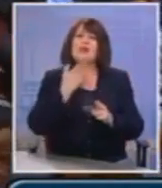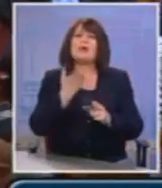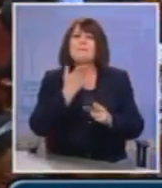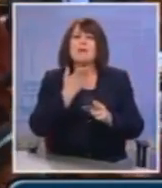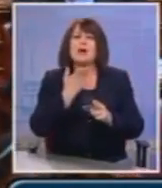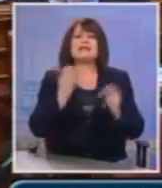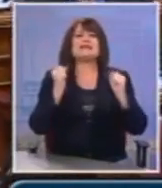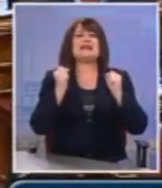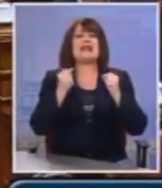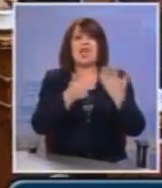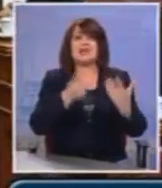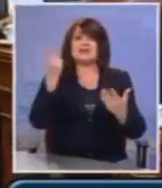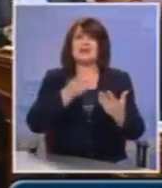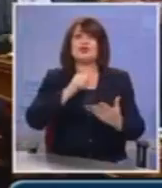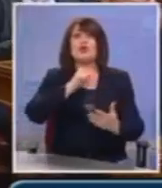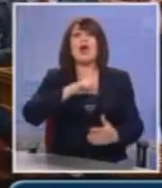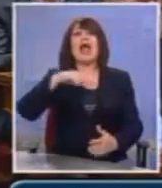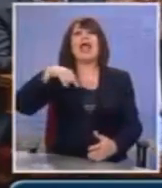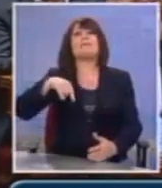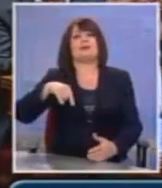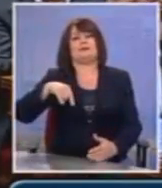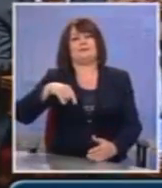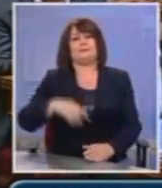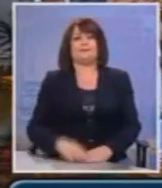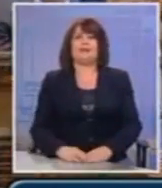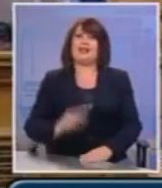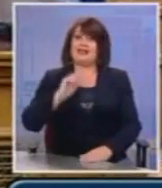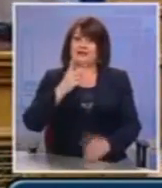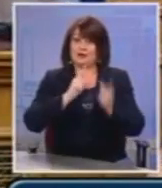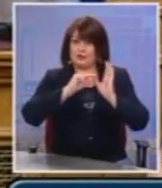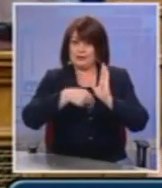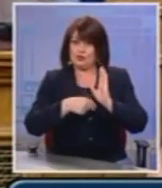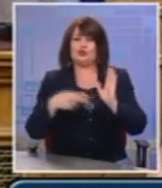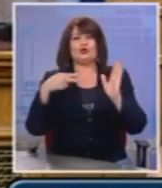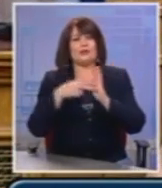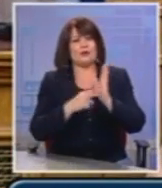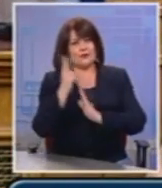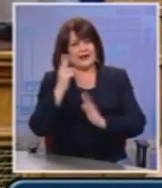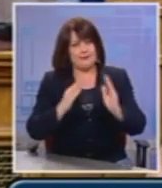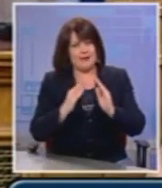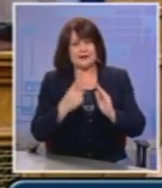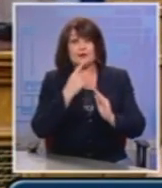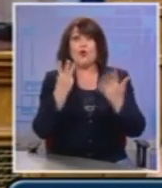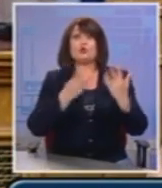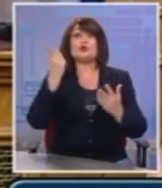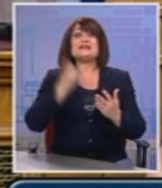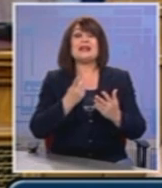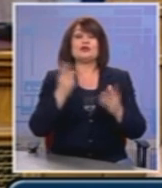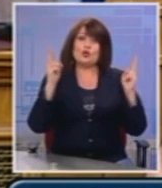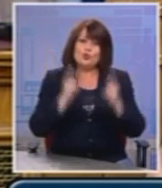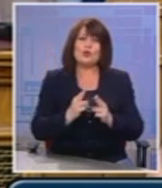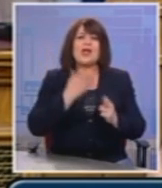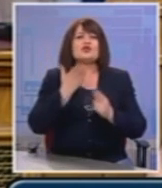δαπάνες υγείας στο 6% του αεπ το δεύτερο το μάρτη του 20122 απαιτούσε 8% μείωσης των